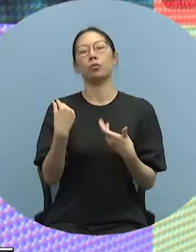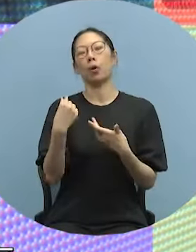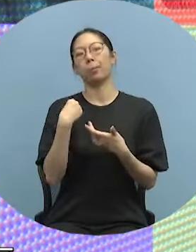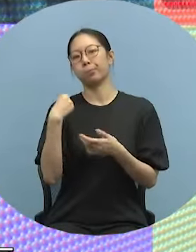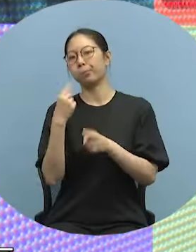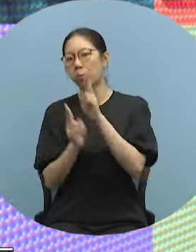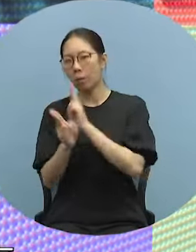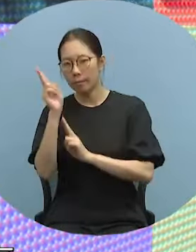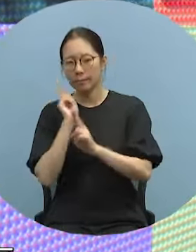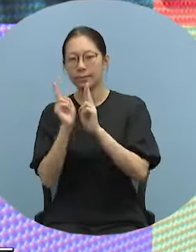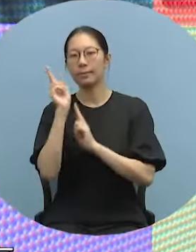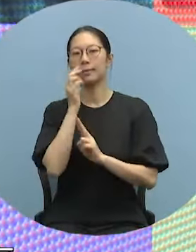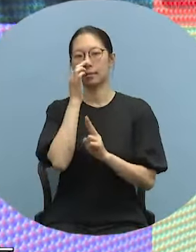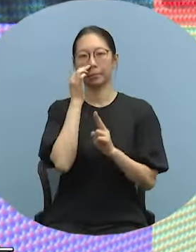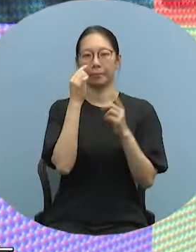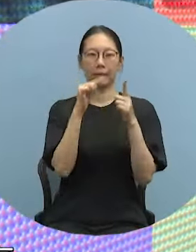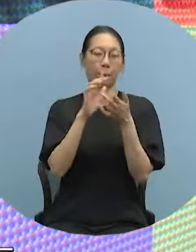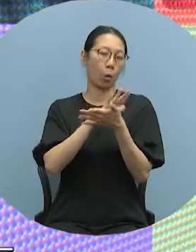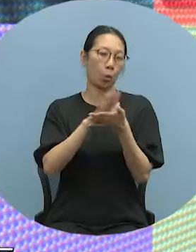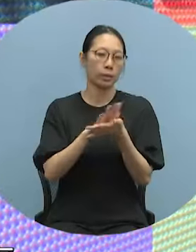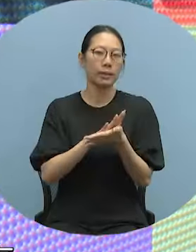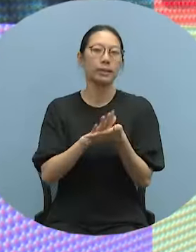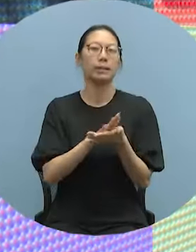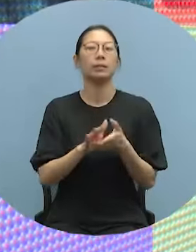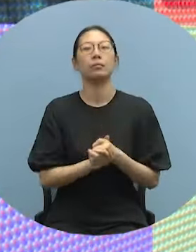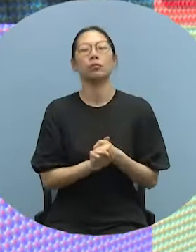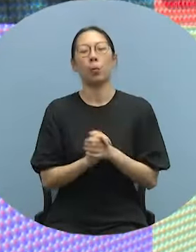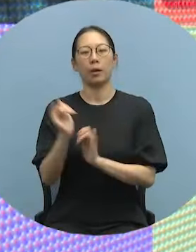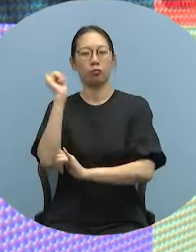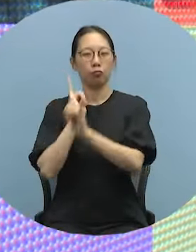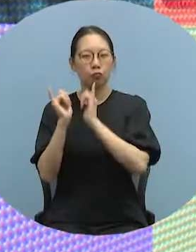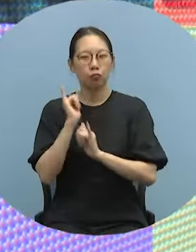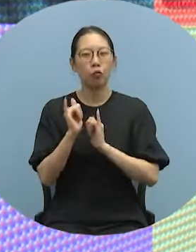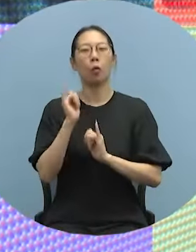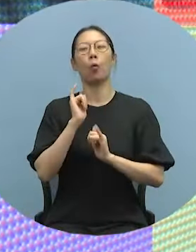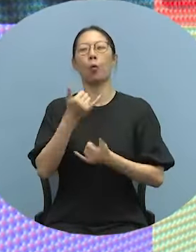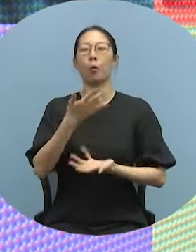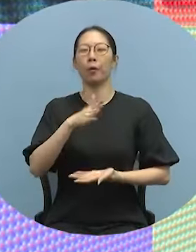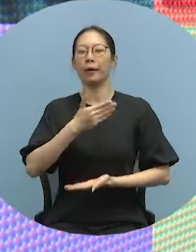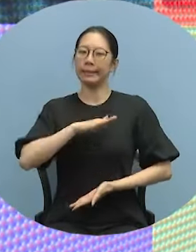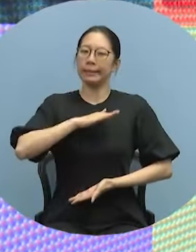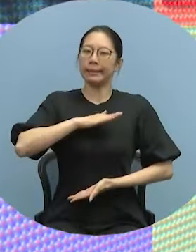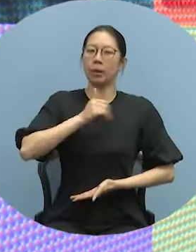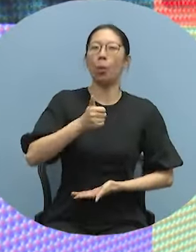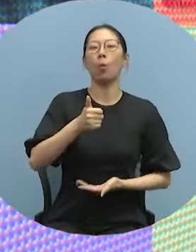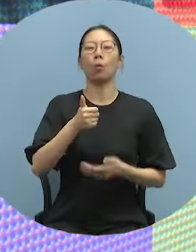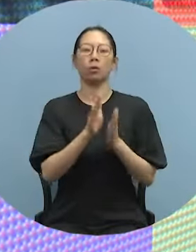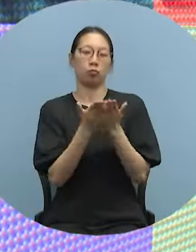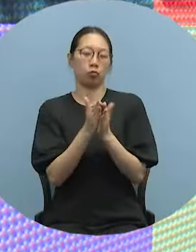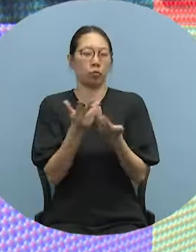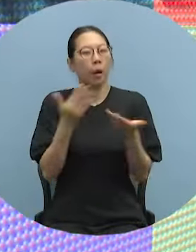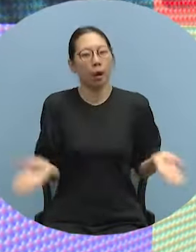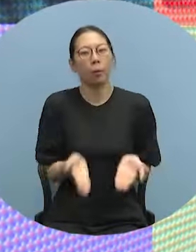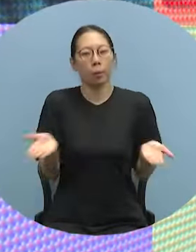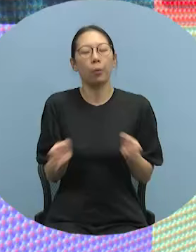同中國歷史啦、人物故事啦，同埋傳統美德嘅書籍有關嘅。亦都咧借呢